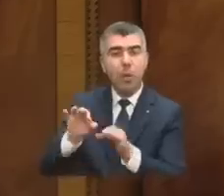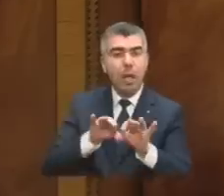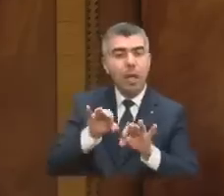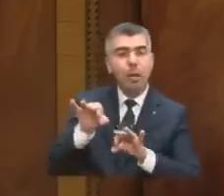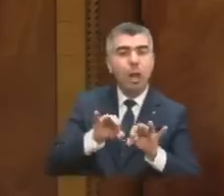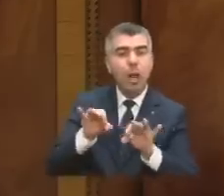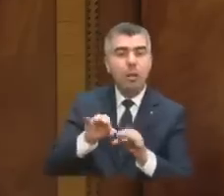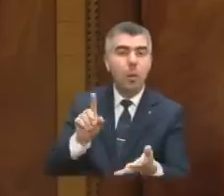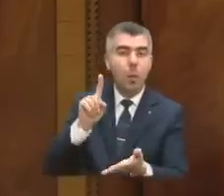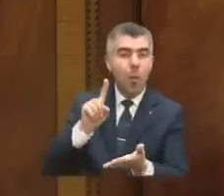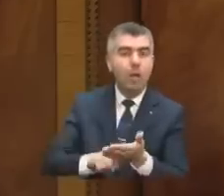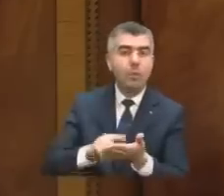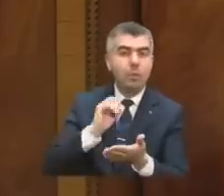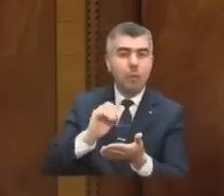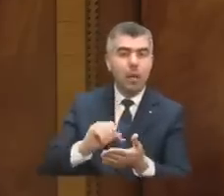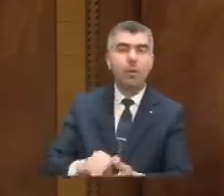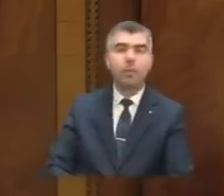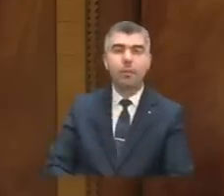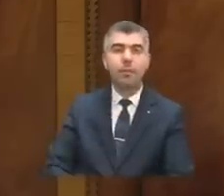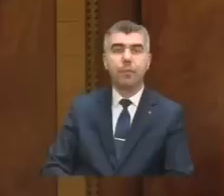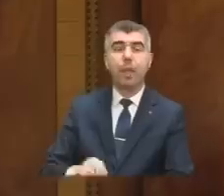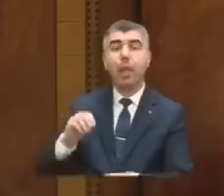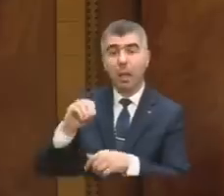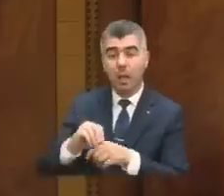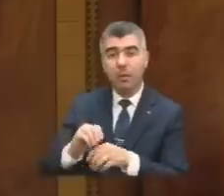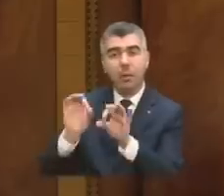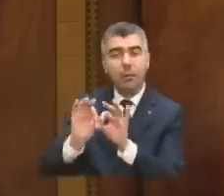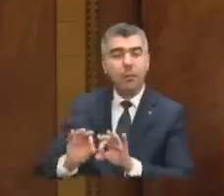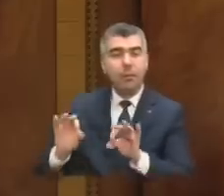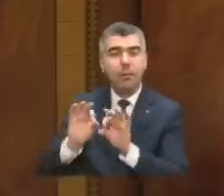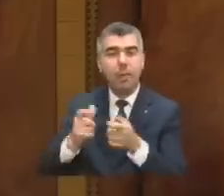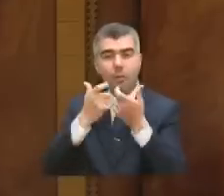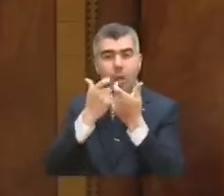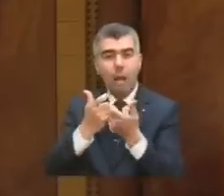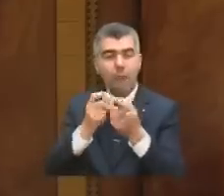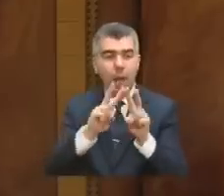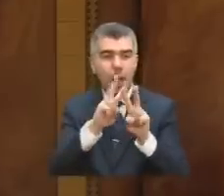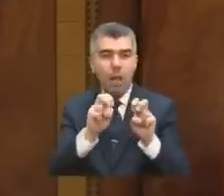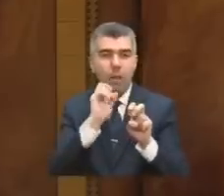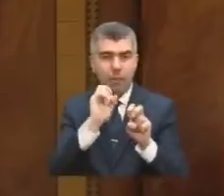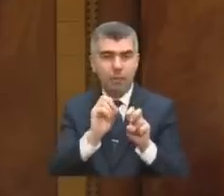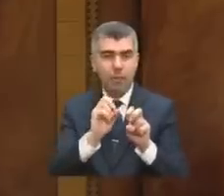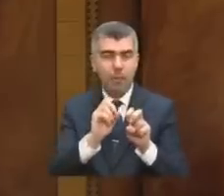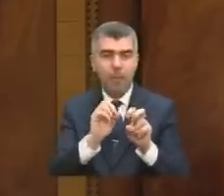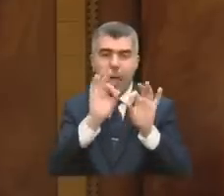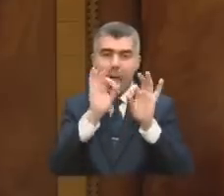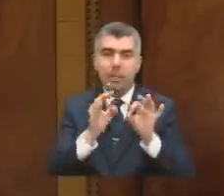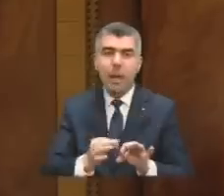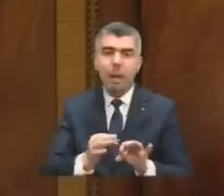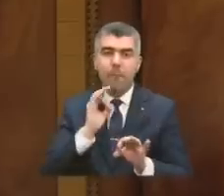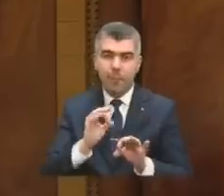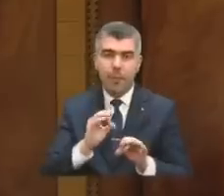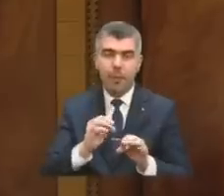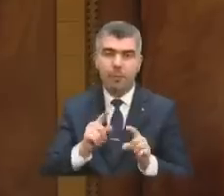الواجبه في مجال تحصيل المداخيل عدم مراقبه صحه حسابات تصفيه